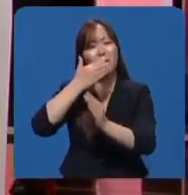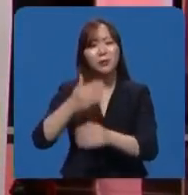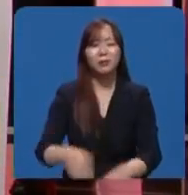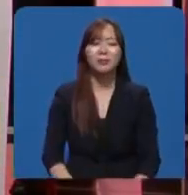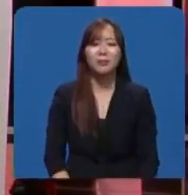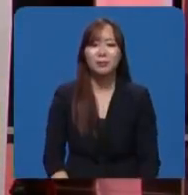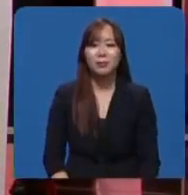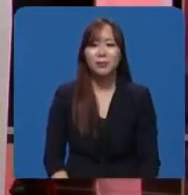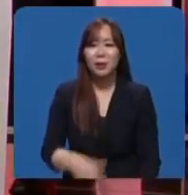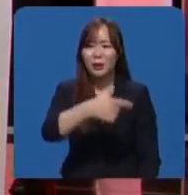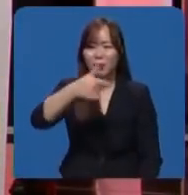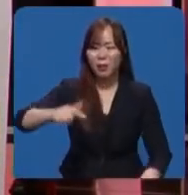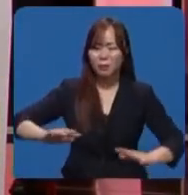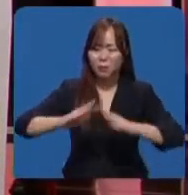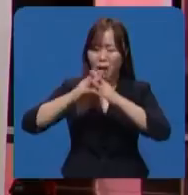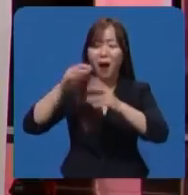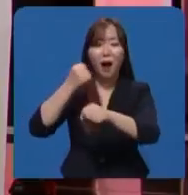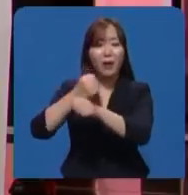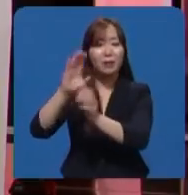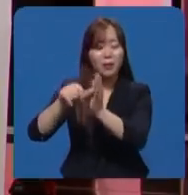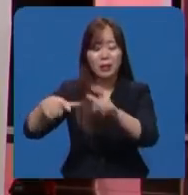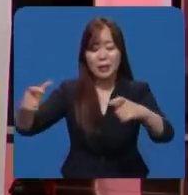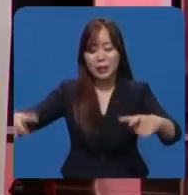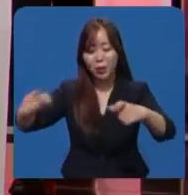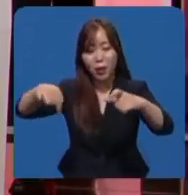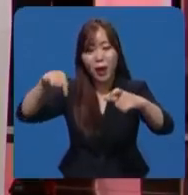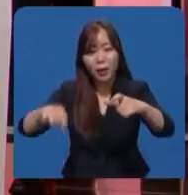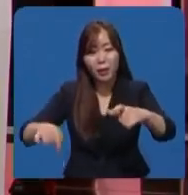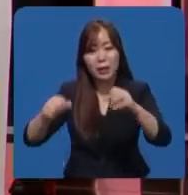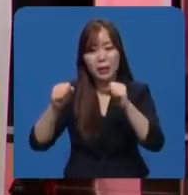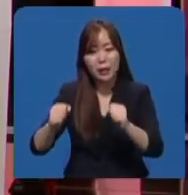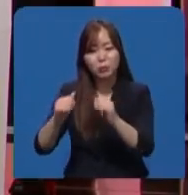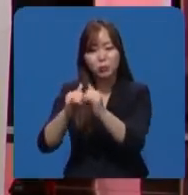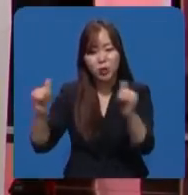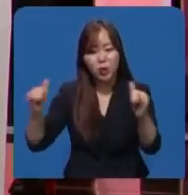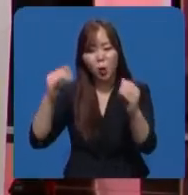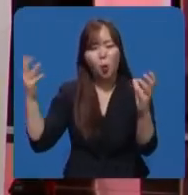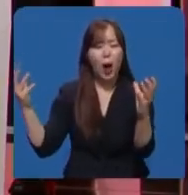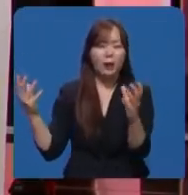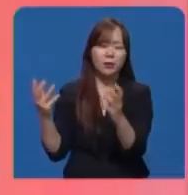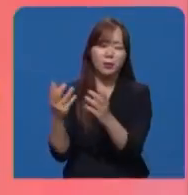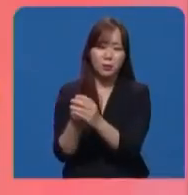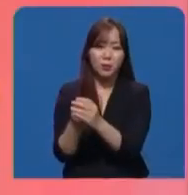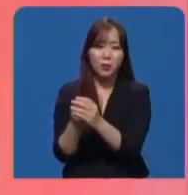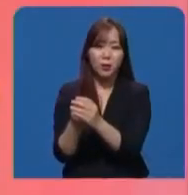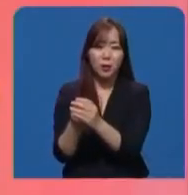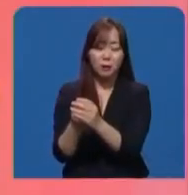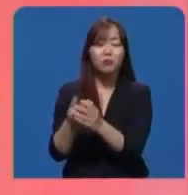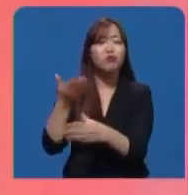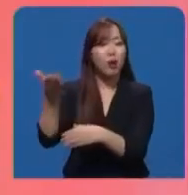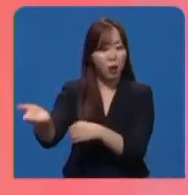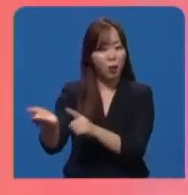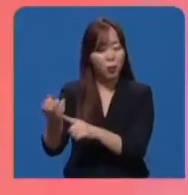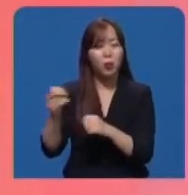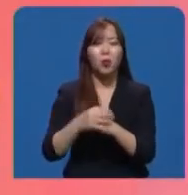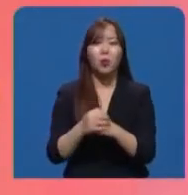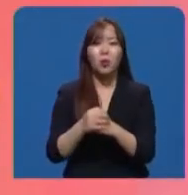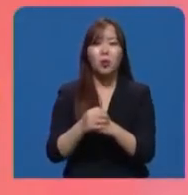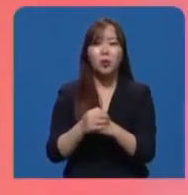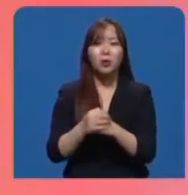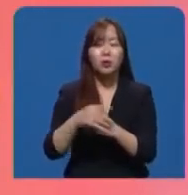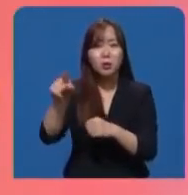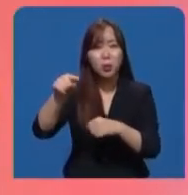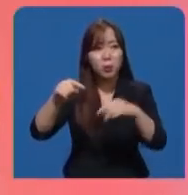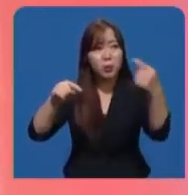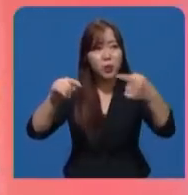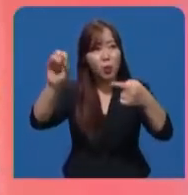겁니다. 대개발할 때 그 지역 안에 있는 분들은 완전 분양 아파트를 주고 거기에서 용적률